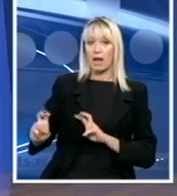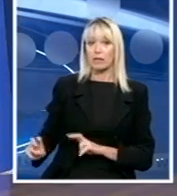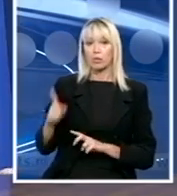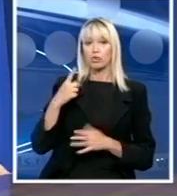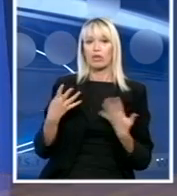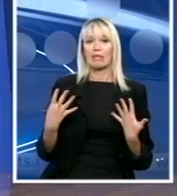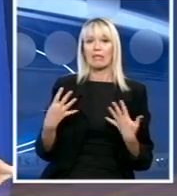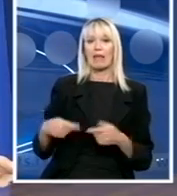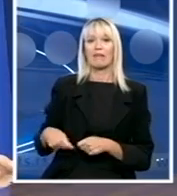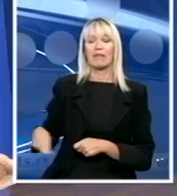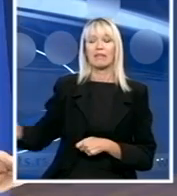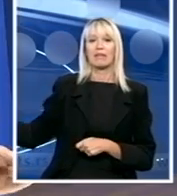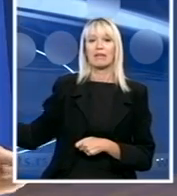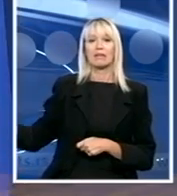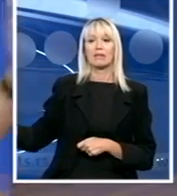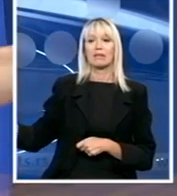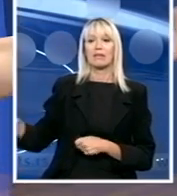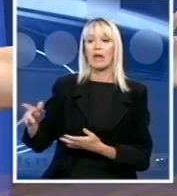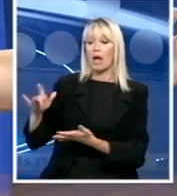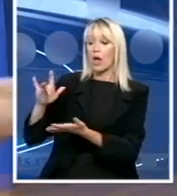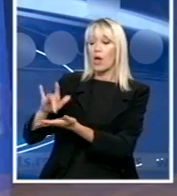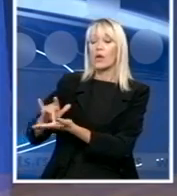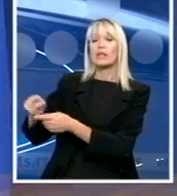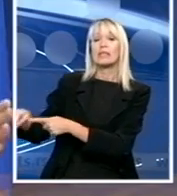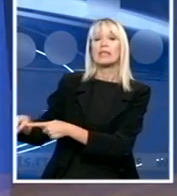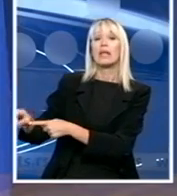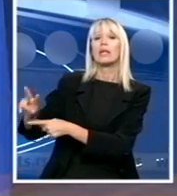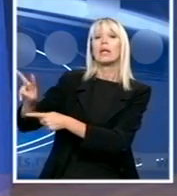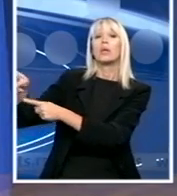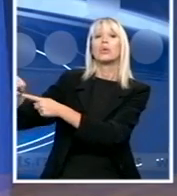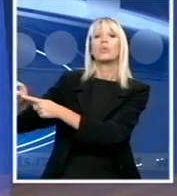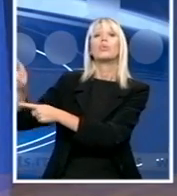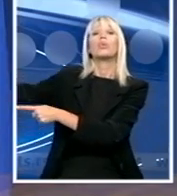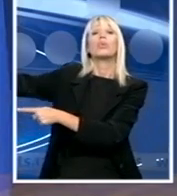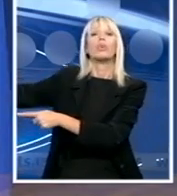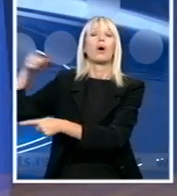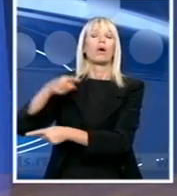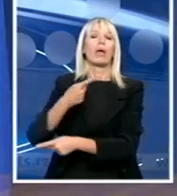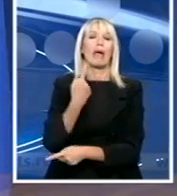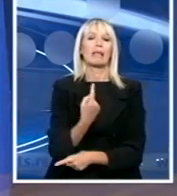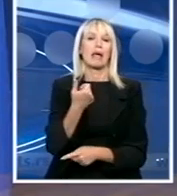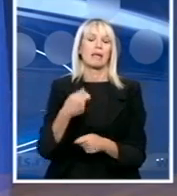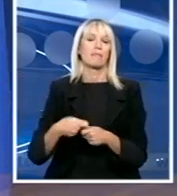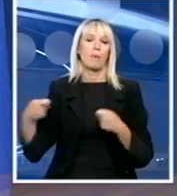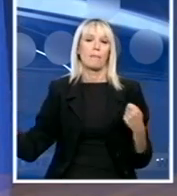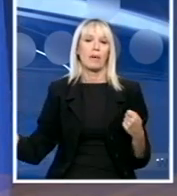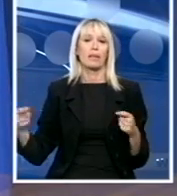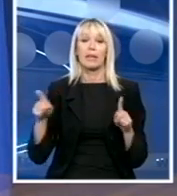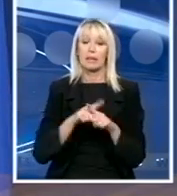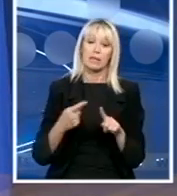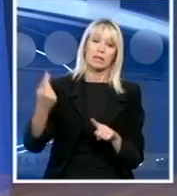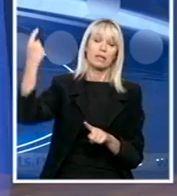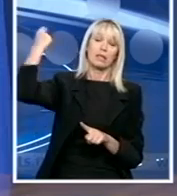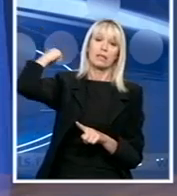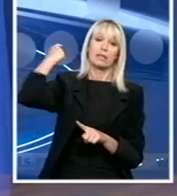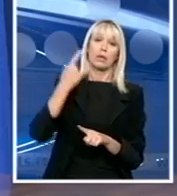90 cm. Od sredine, jedne stolice do sredine, to vam je 1,5 metra. Prema tome, isto tako mora pozadi da bude